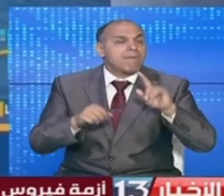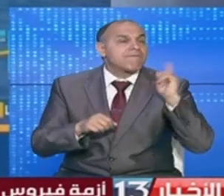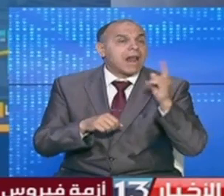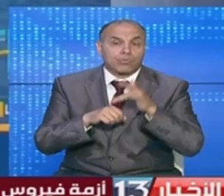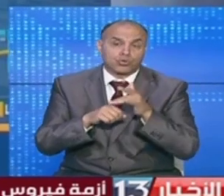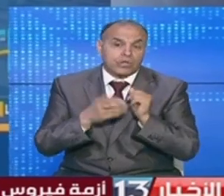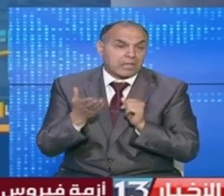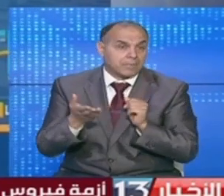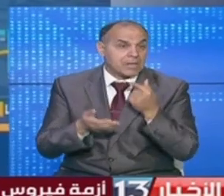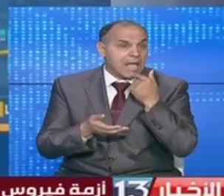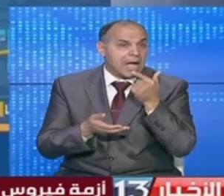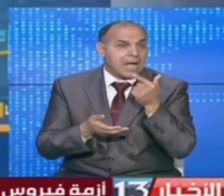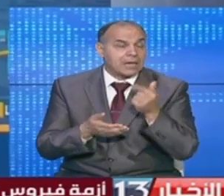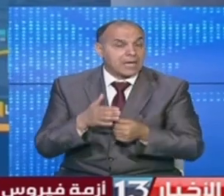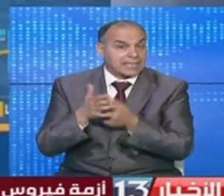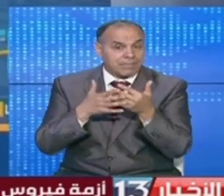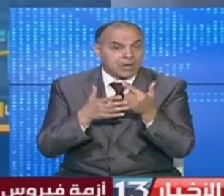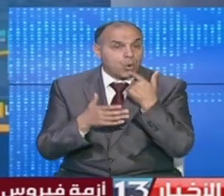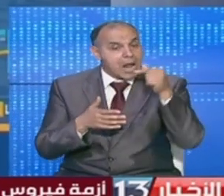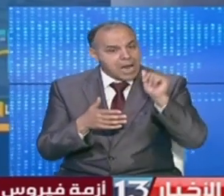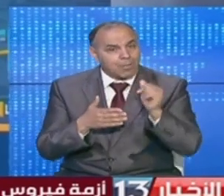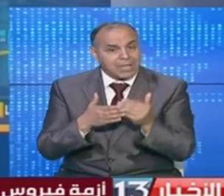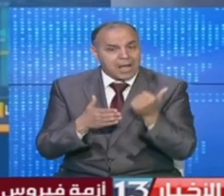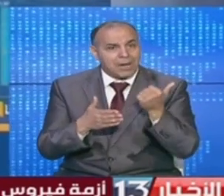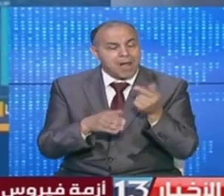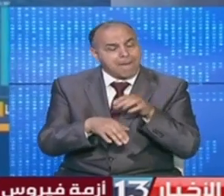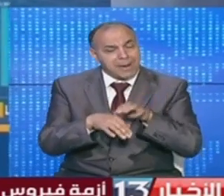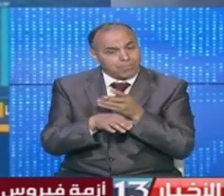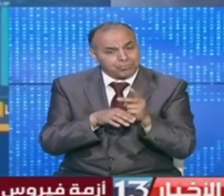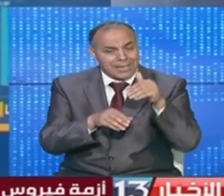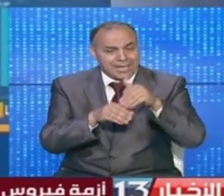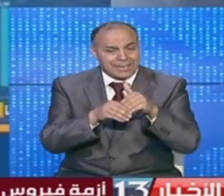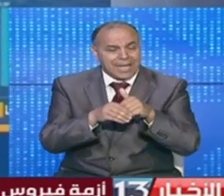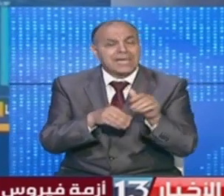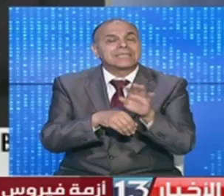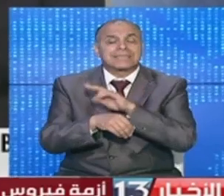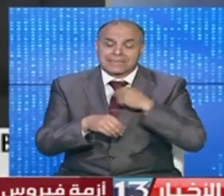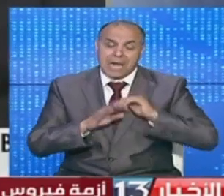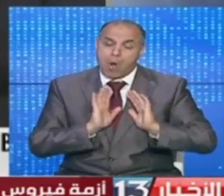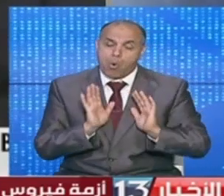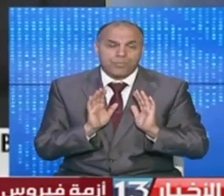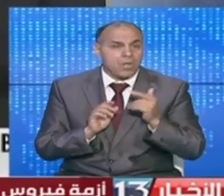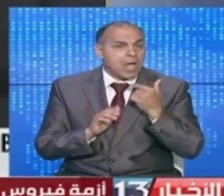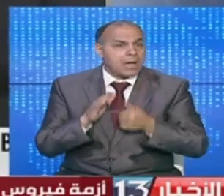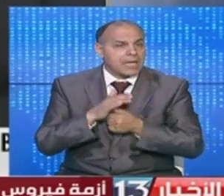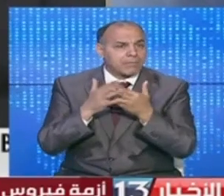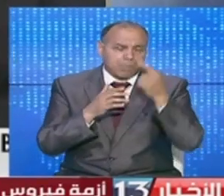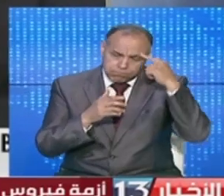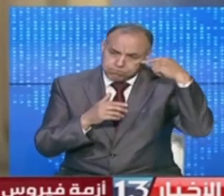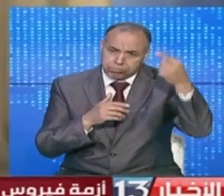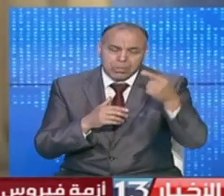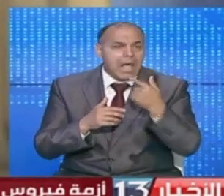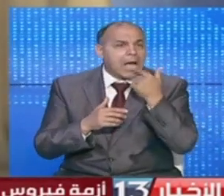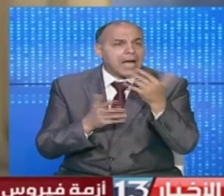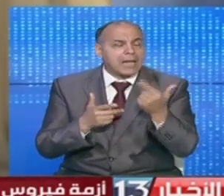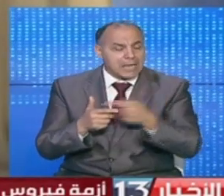أنحاء العالم، وقال إنه كان ينبغي القضاء على الوباء داخل حدود الصين. وذهب ترامب إلى أبعد من ذلك حين